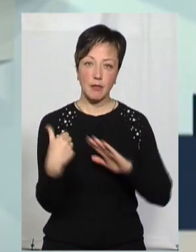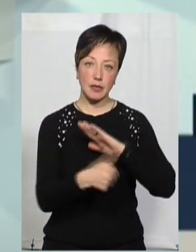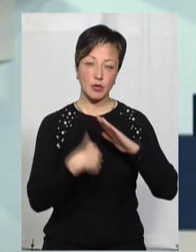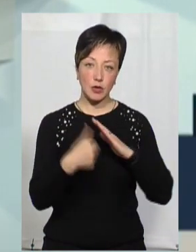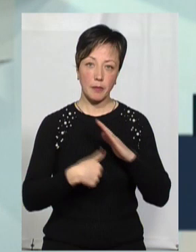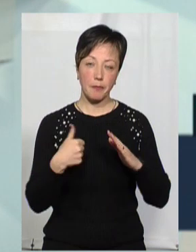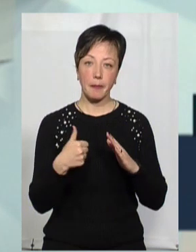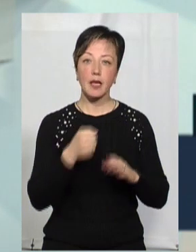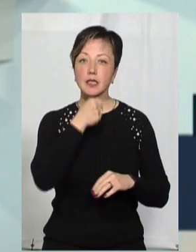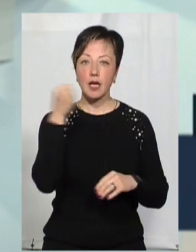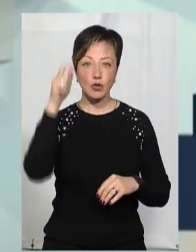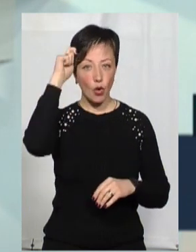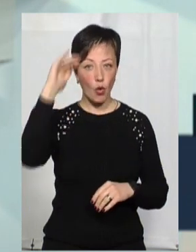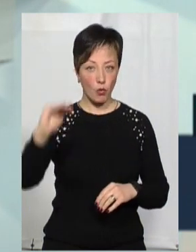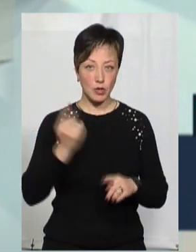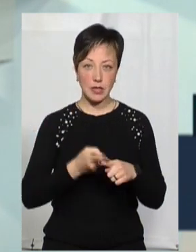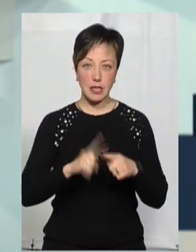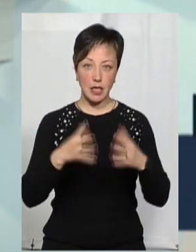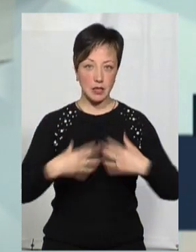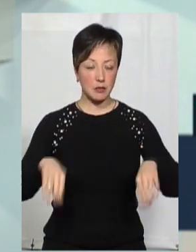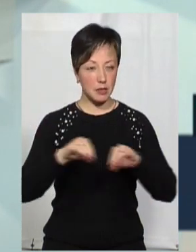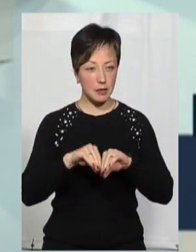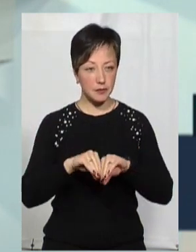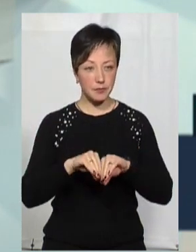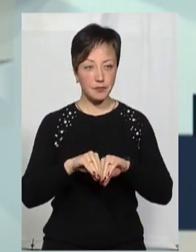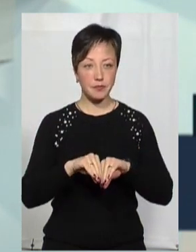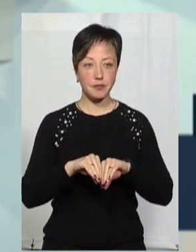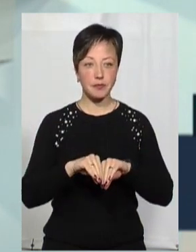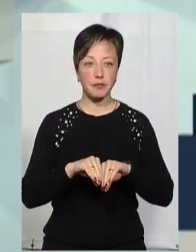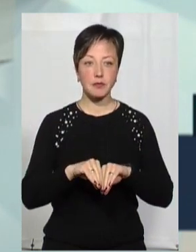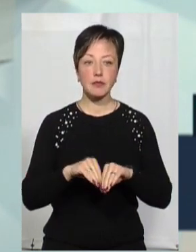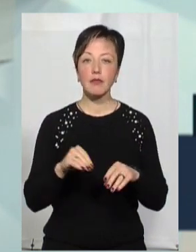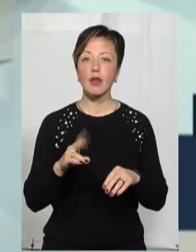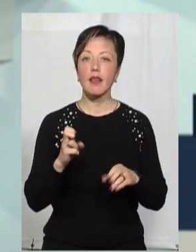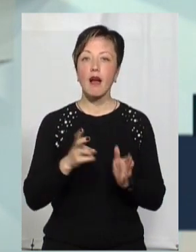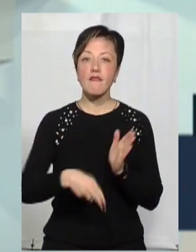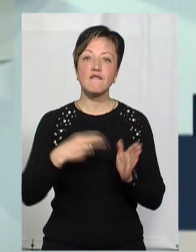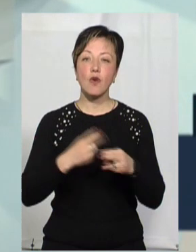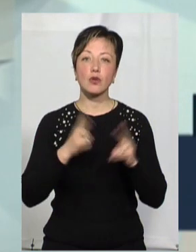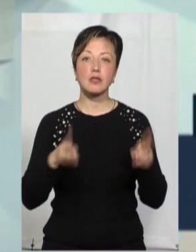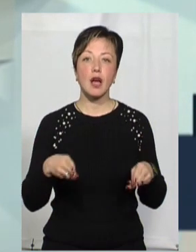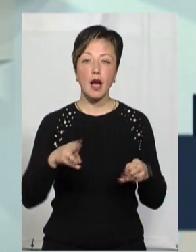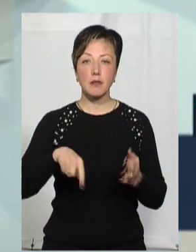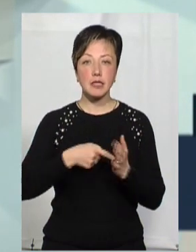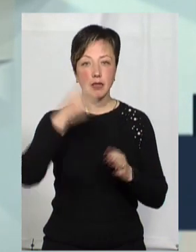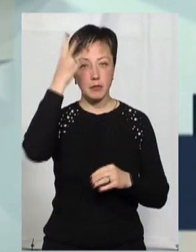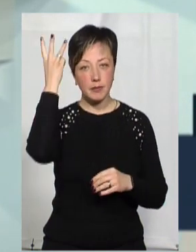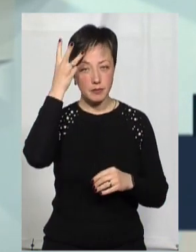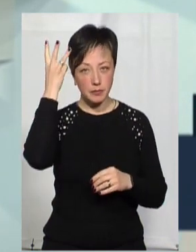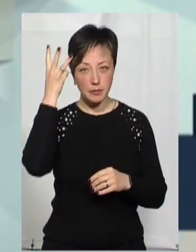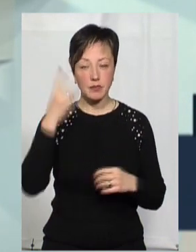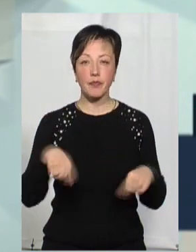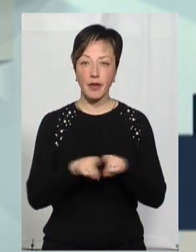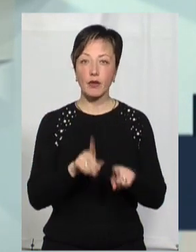бездоглядним і безпритульним старшого хлопчика цієї родини, як у нас на залізнодорожному вокзалі міста Хмельницького.